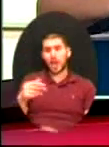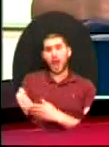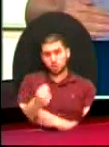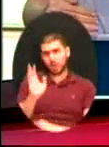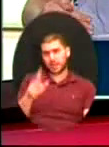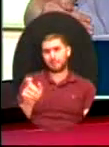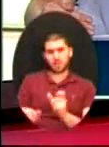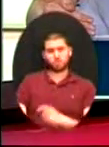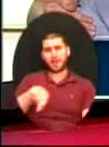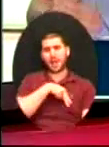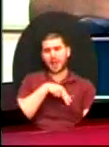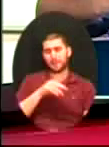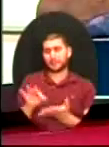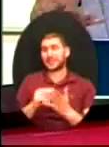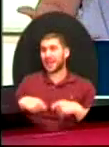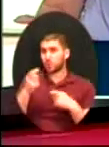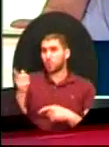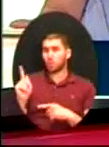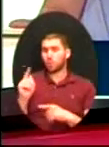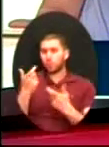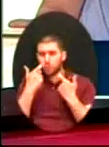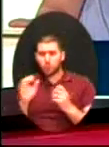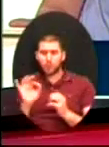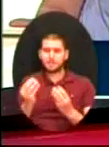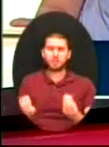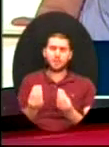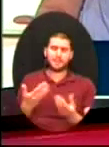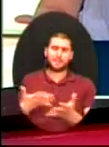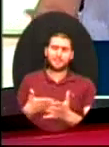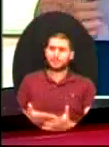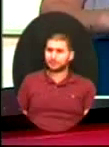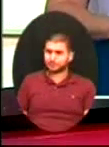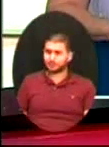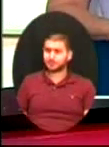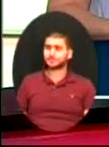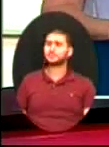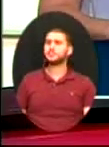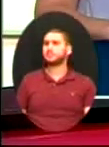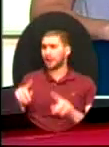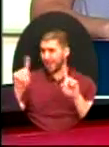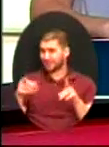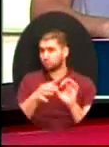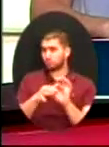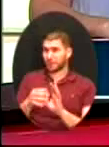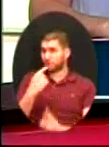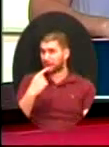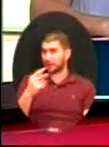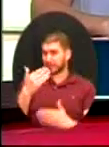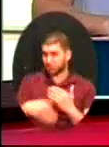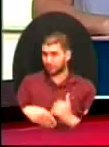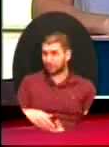רשלנות פה בגורמים האחראים במשרד החינוך שגם לא הקצו לזה כנראה את המשאבים. נכון, אגב, דרך אגב, משפט מעולה שהיא אמרה כאן